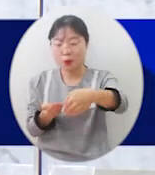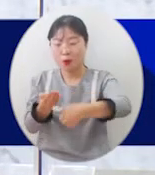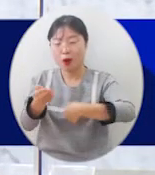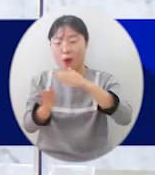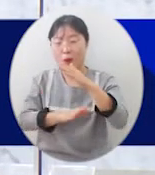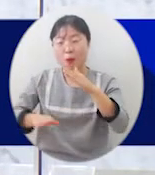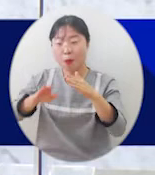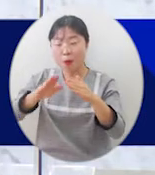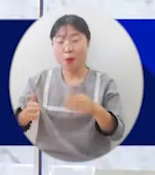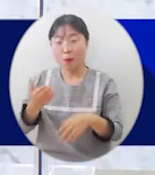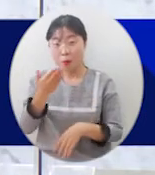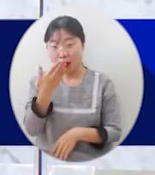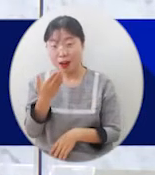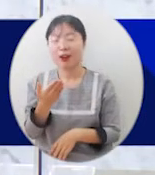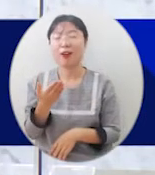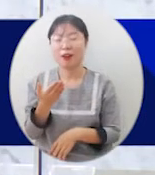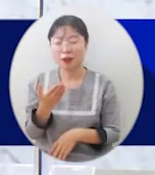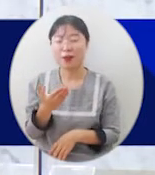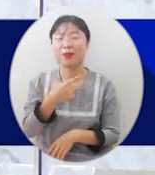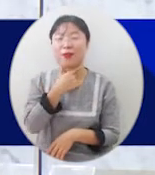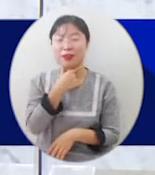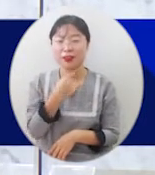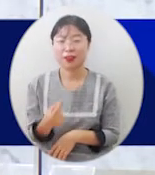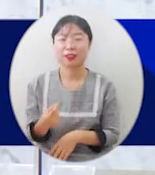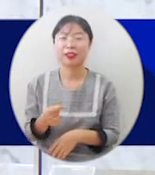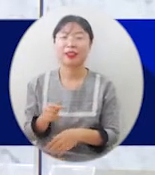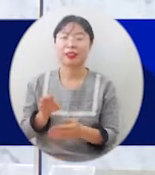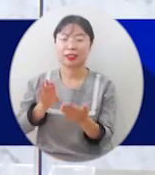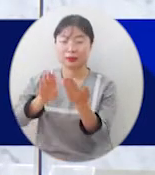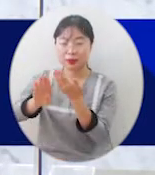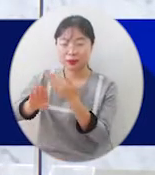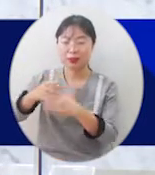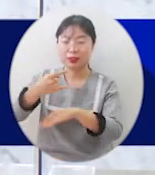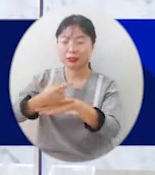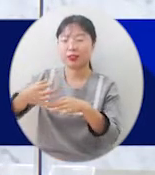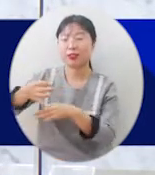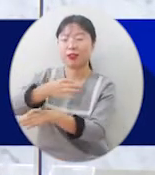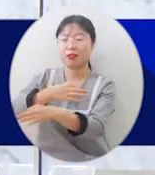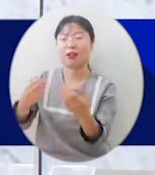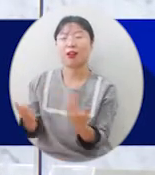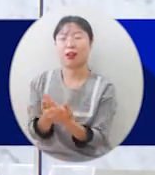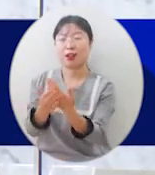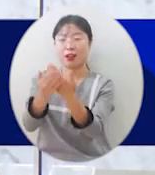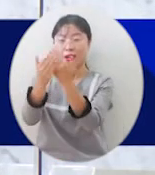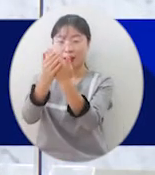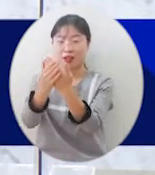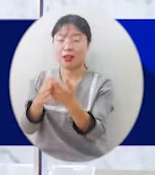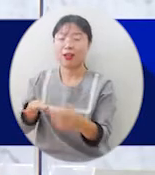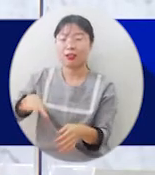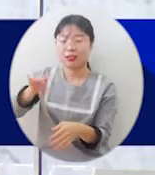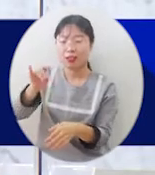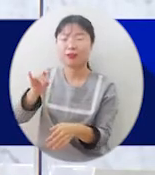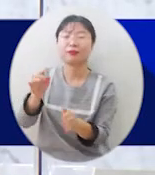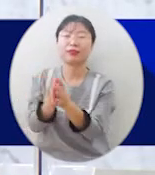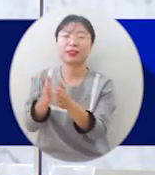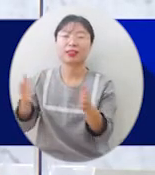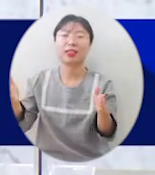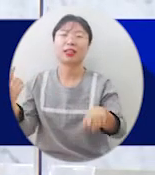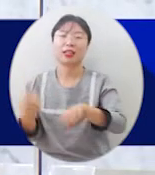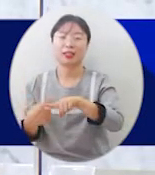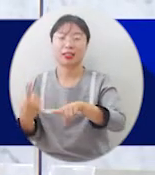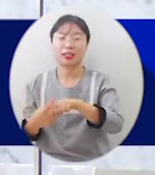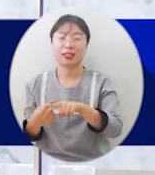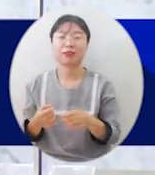인해서 공정한 무역이라고 하는 것이 의왕시에 정착될 수 있는 첫걸음이 아닌가 싶은 생각이 들어지고요.